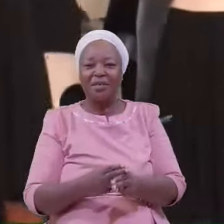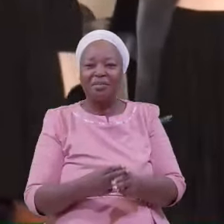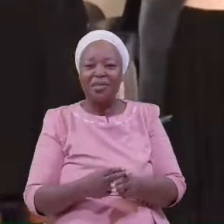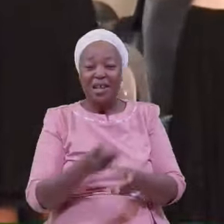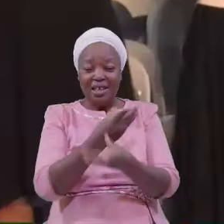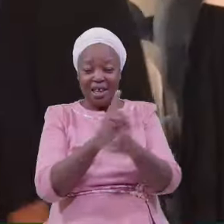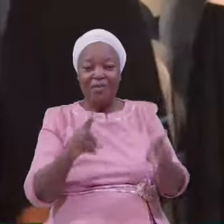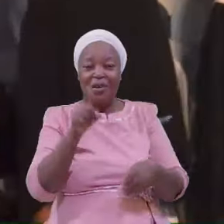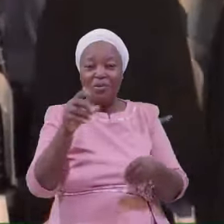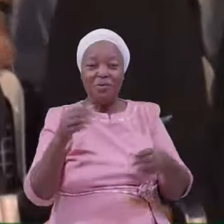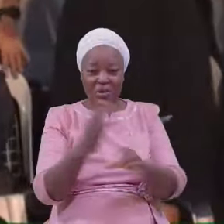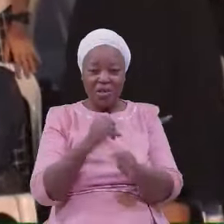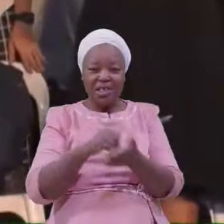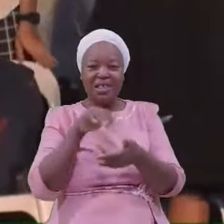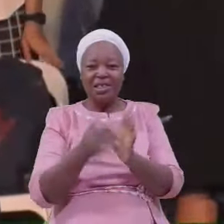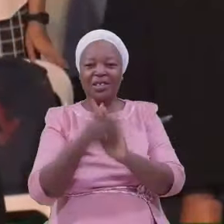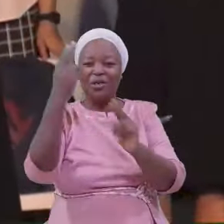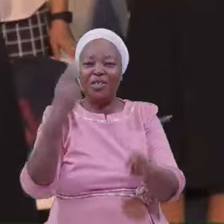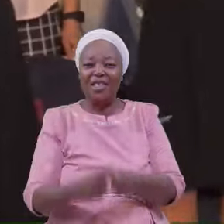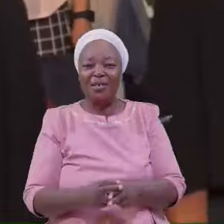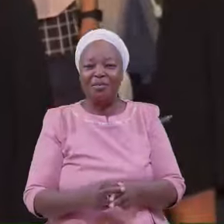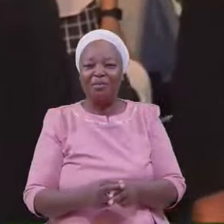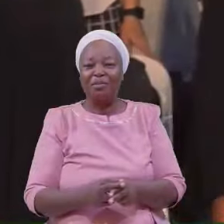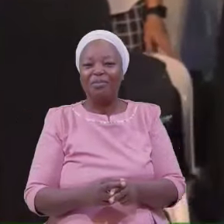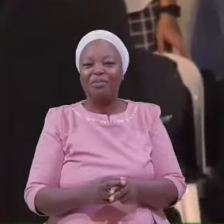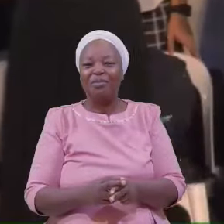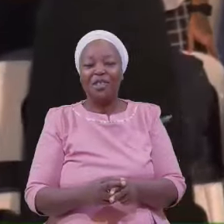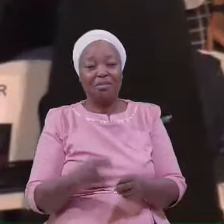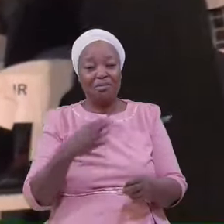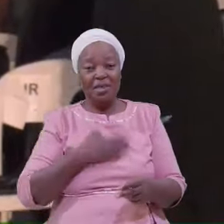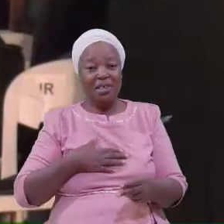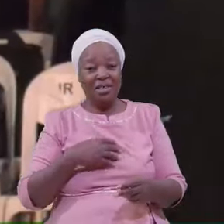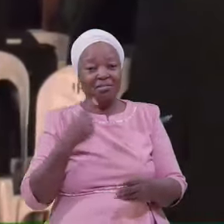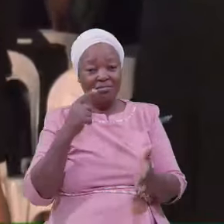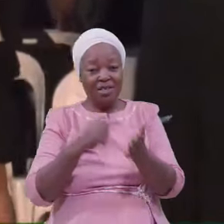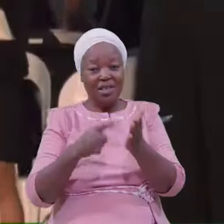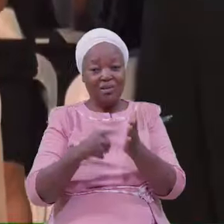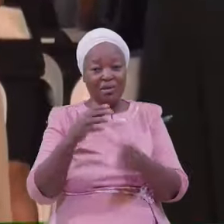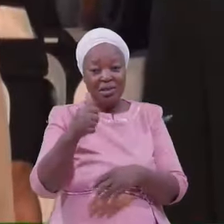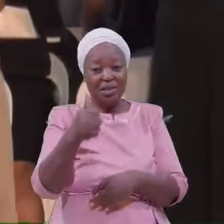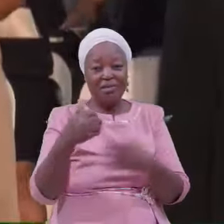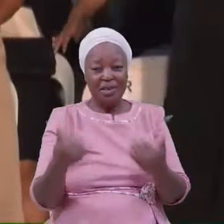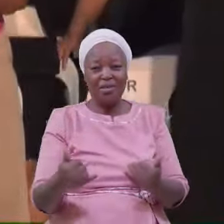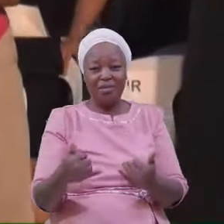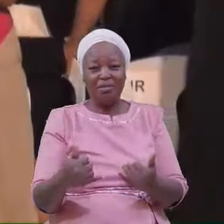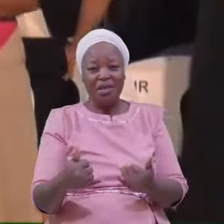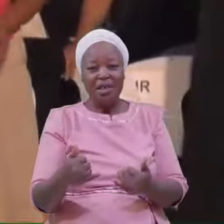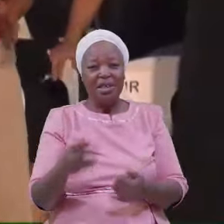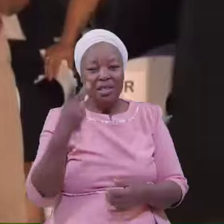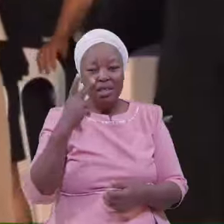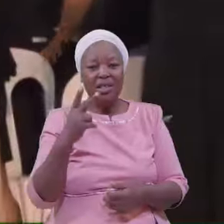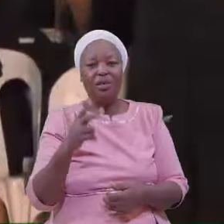have got it. Tinanggap mo na. Check up yourself now. Ng Panginoon. Look at where you had the problem